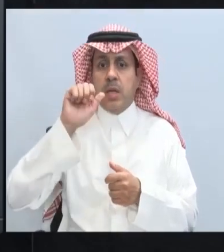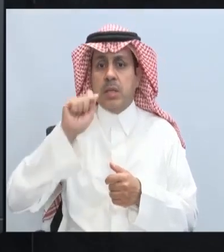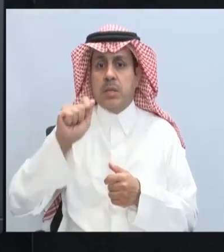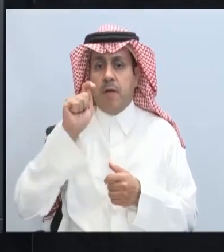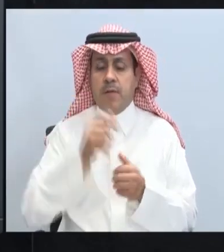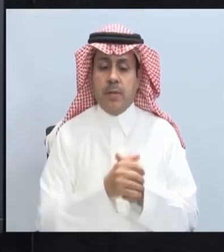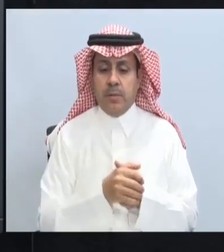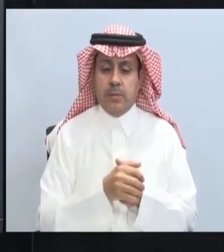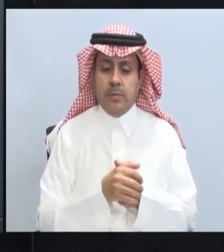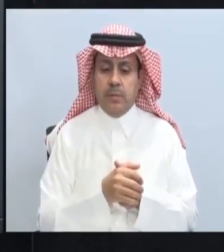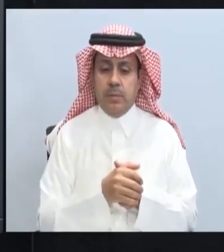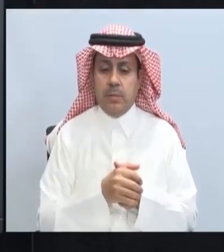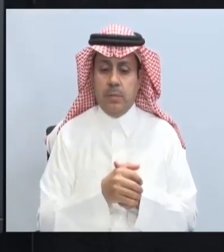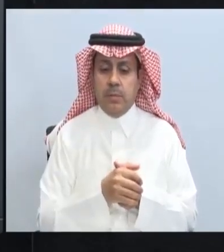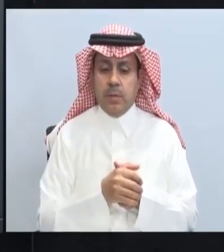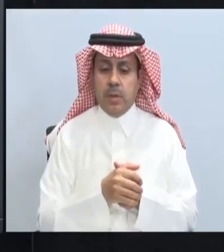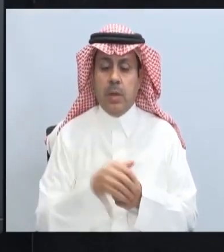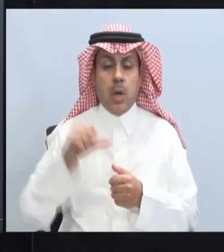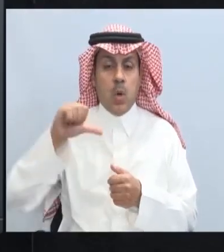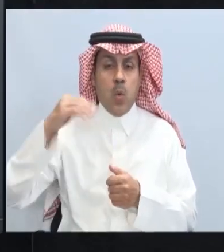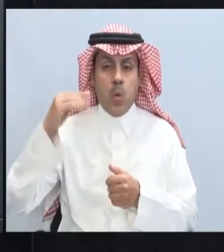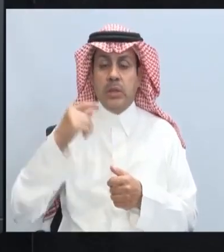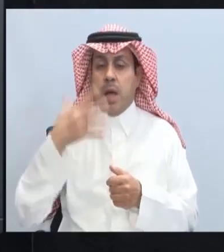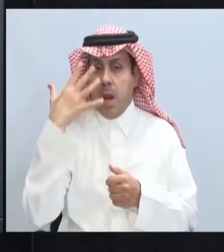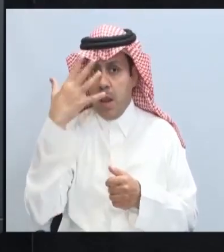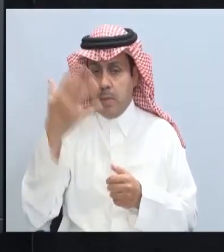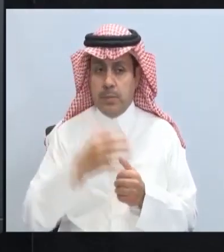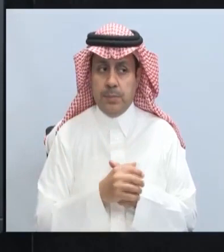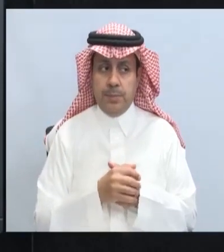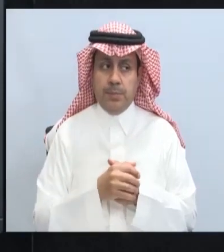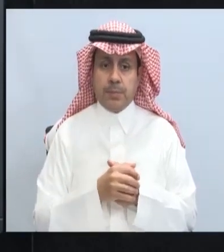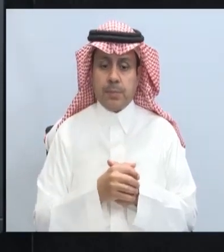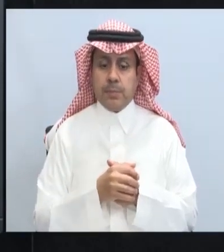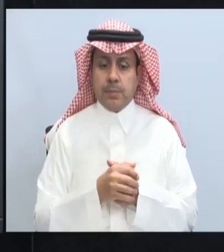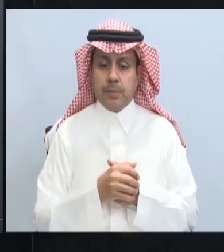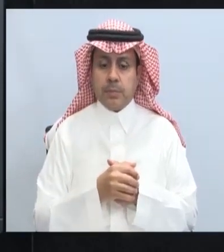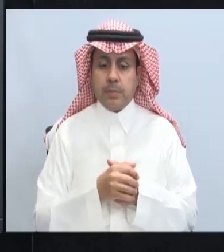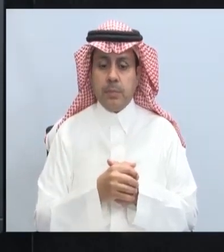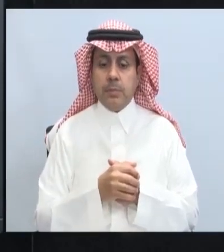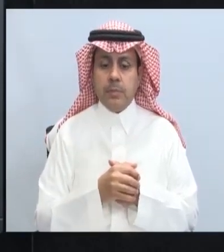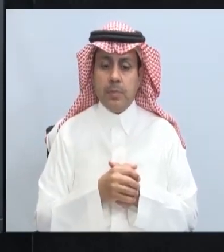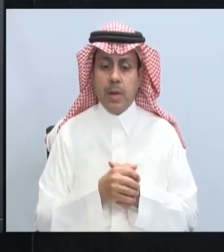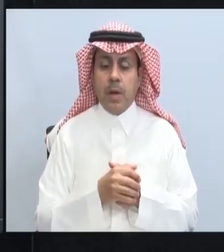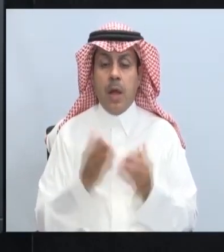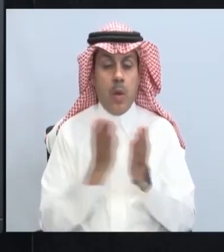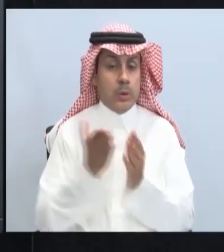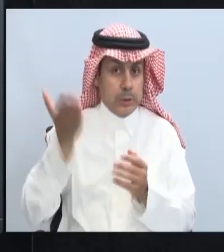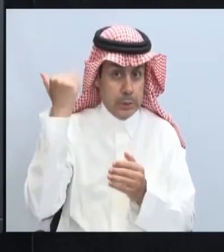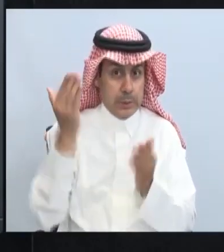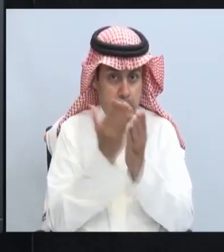السلعه ناتي الى سؤال اخر في الوحده الخامسه نبدا بها هنا على